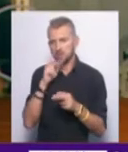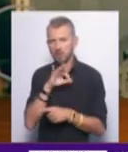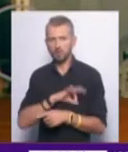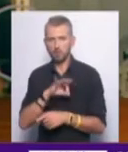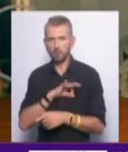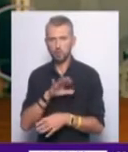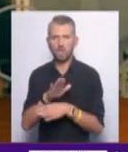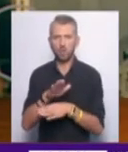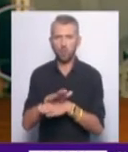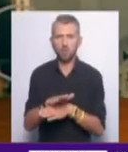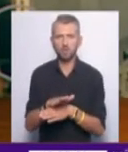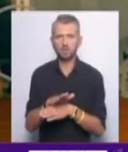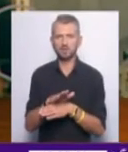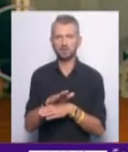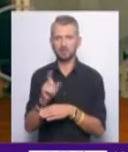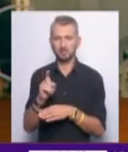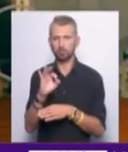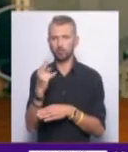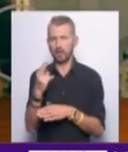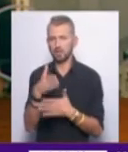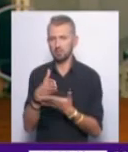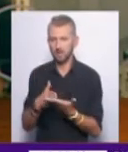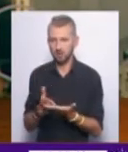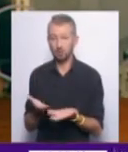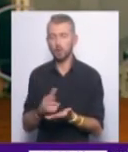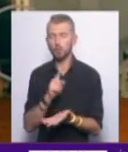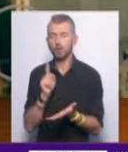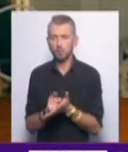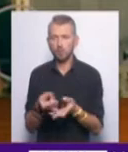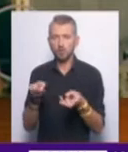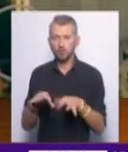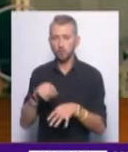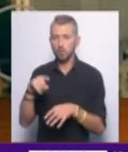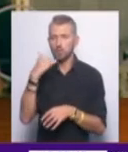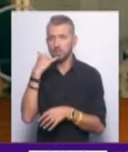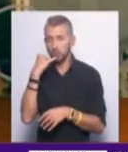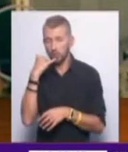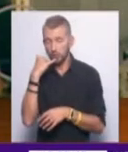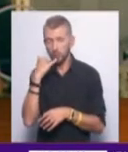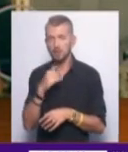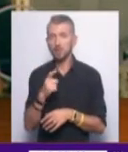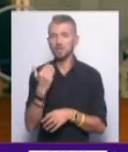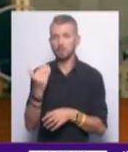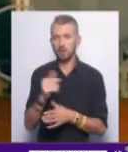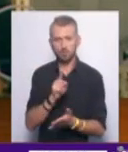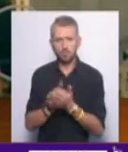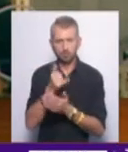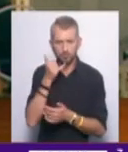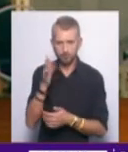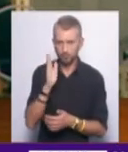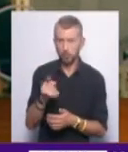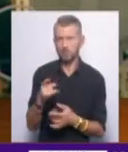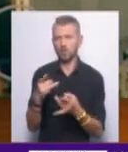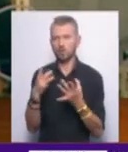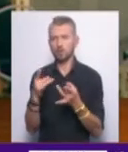інший кіоск з соціальним хлібом, який має бути. Обов'язково залишіть номер телефону, з вами обов'язково зв'яжеться, і ви розкажете